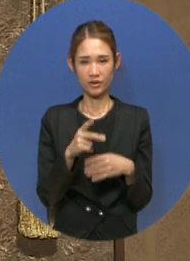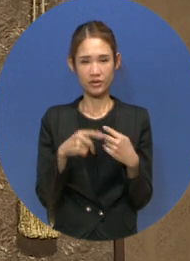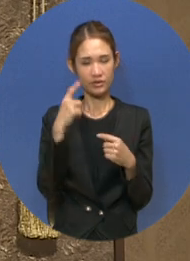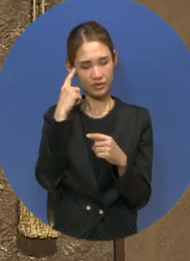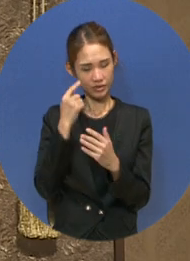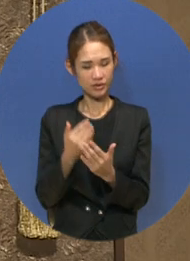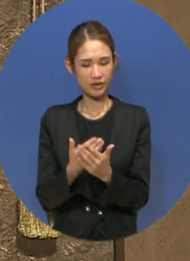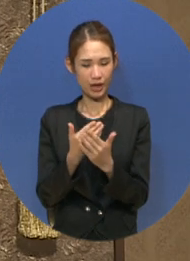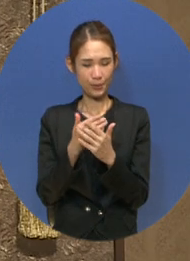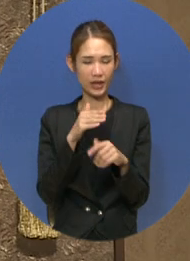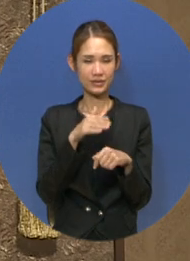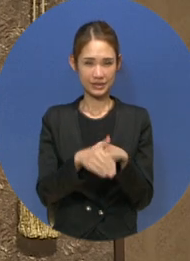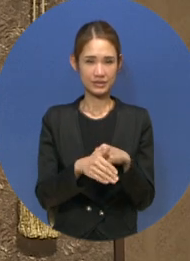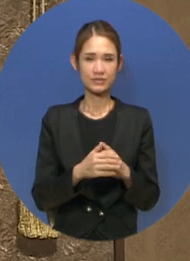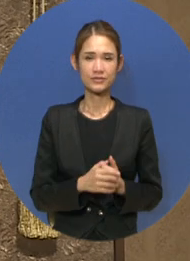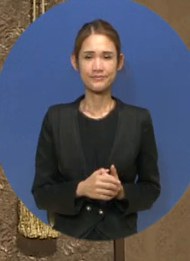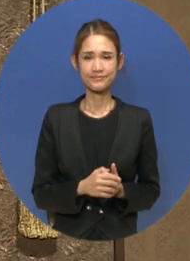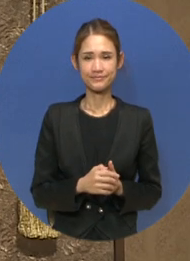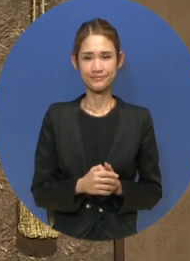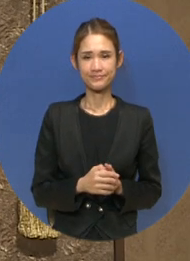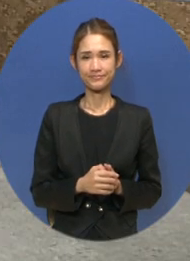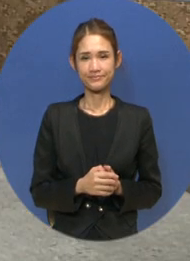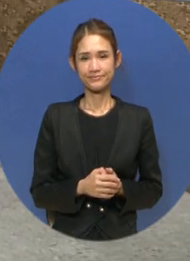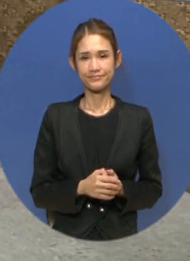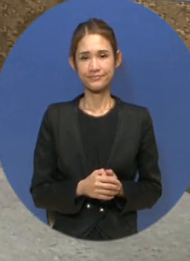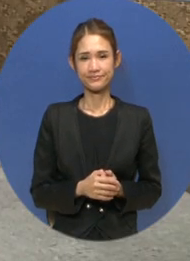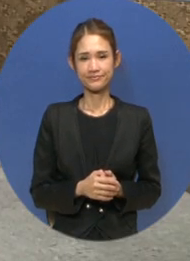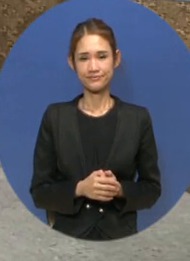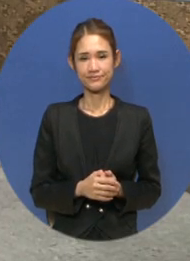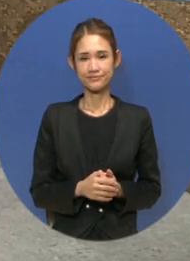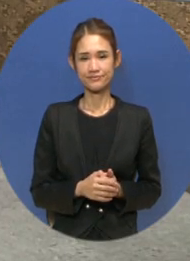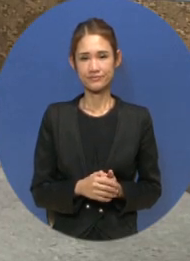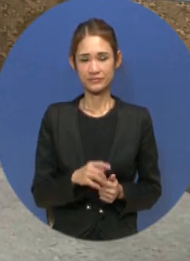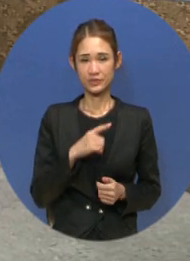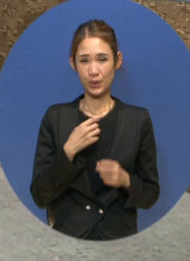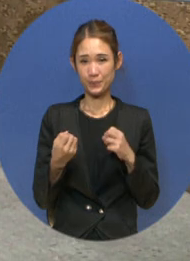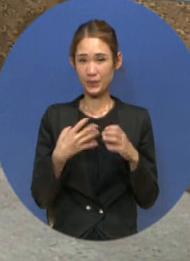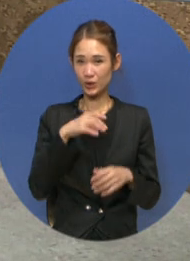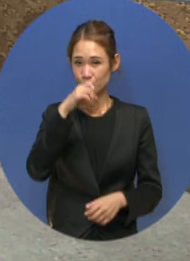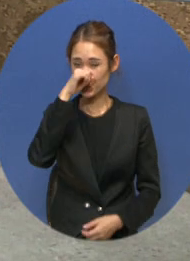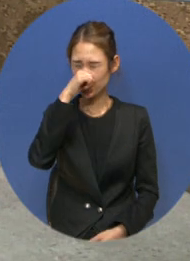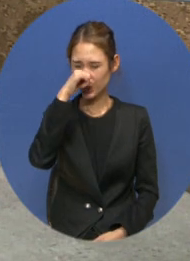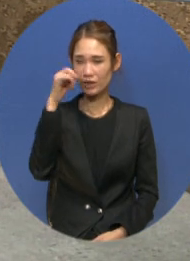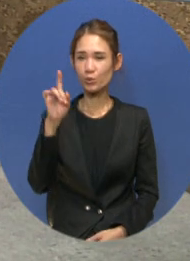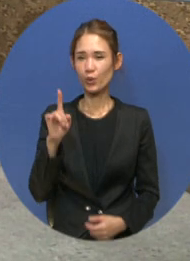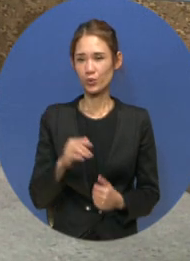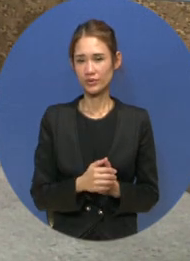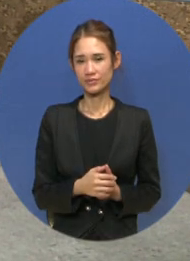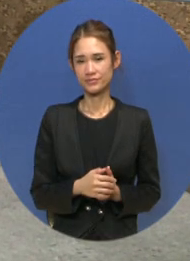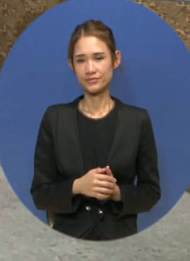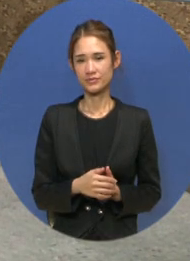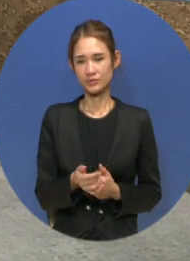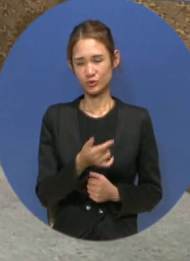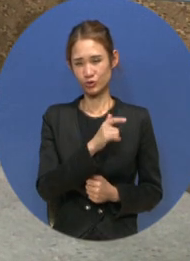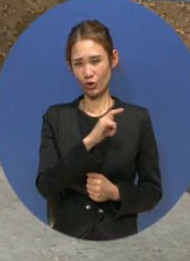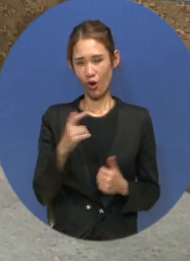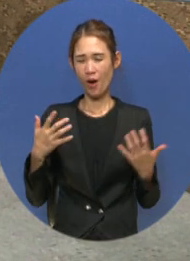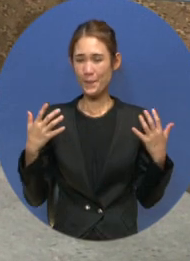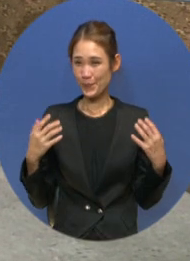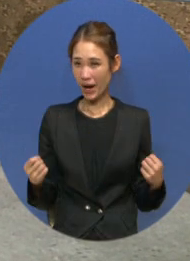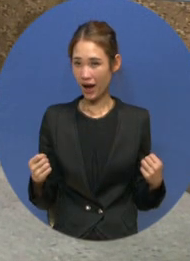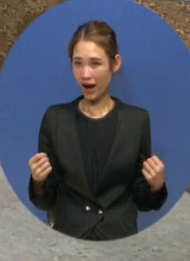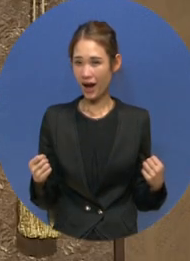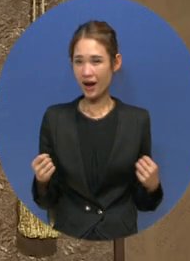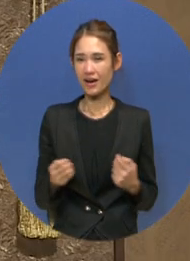개발하는 그런 형태라고 얘기할 수 있습니다. 그러면 가장 반응이 높았던 프로그램은 무엇인가요? 네, 여러 가지 그